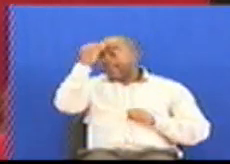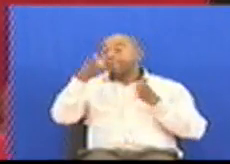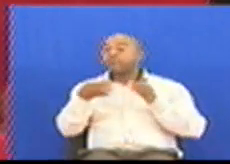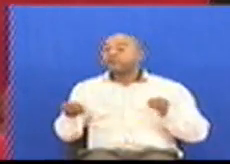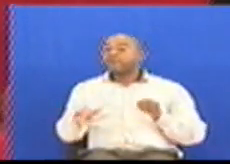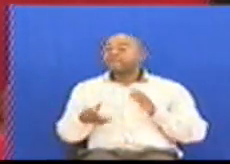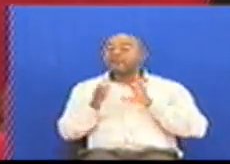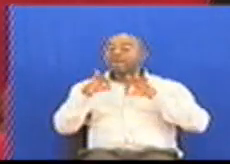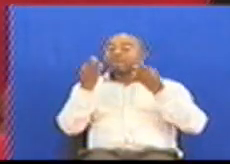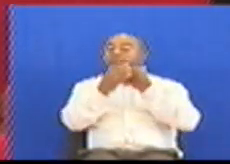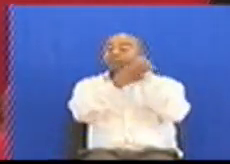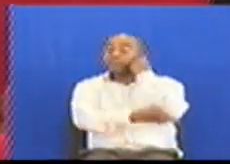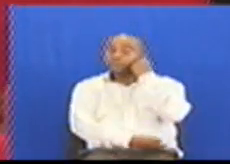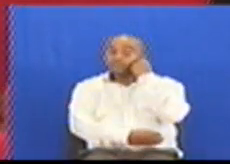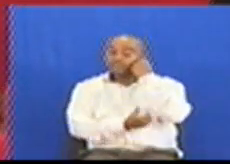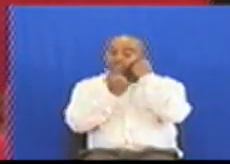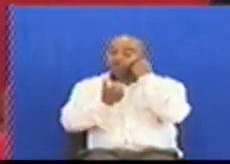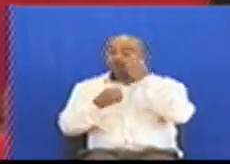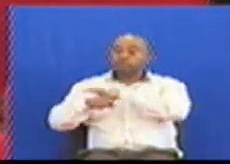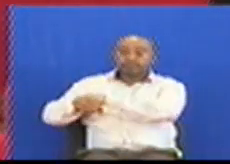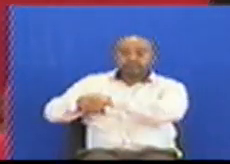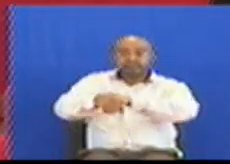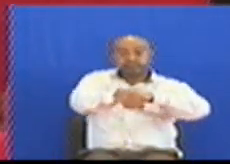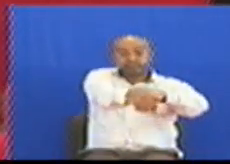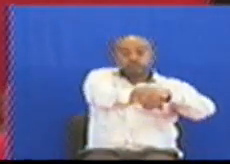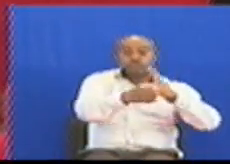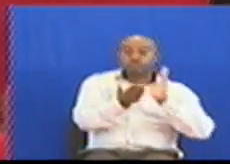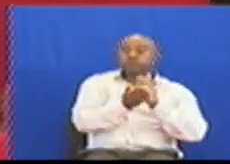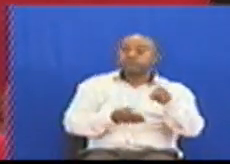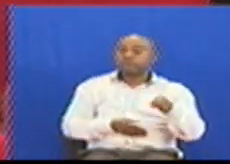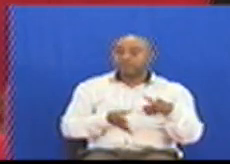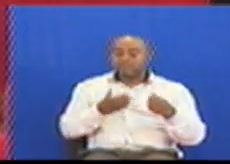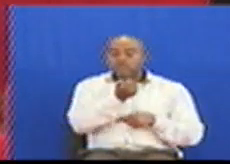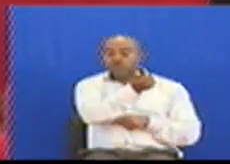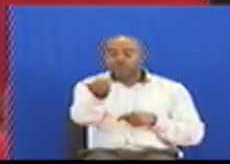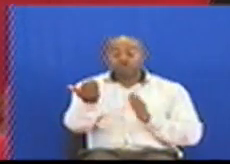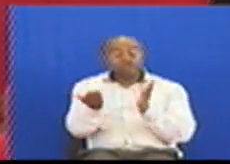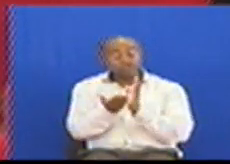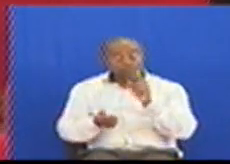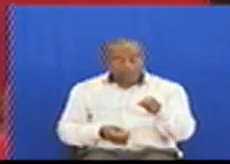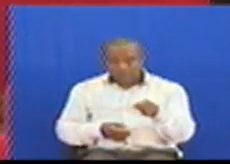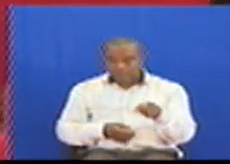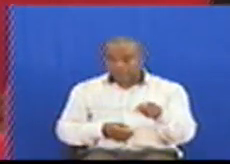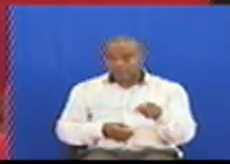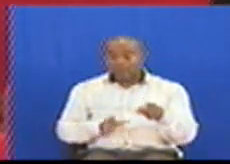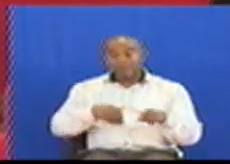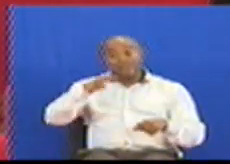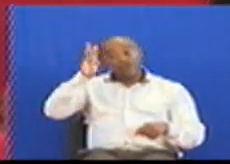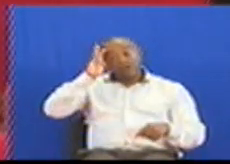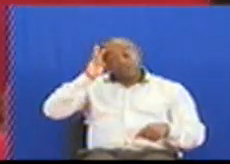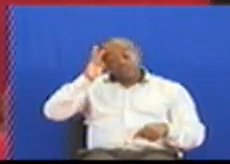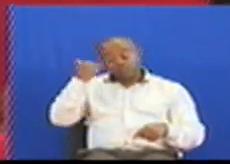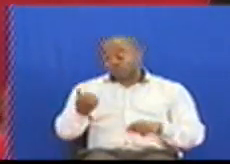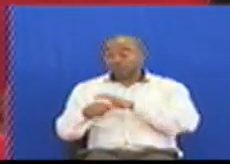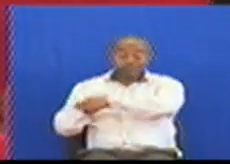kwenda shuleni sasa wanaweza kupelekwa shule, watoto wanasoma, watoto wameitikia wito huo, wazazi wamewapeleka